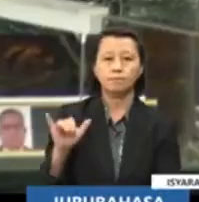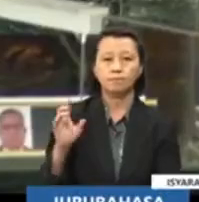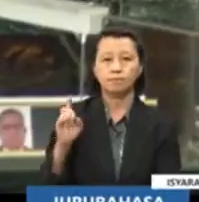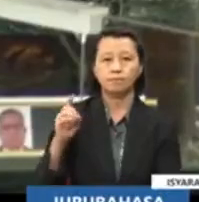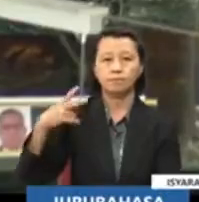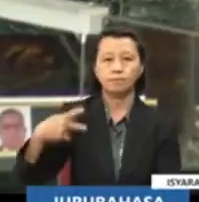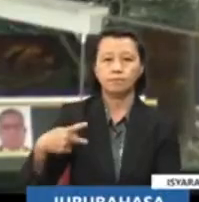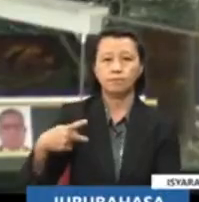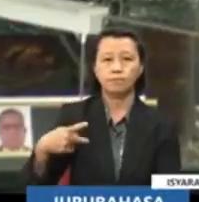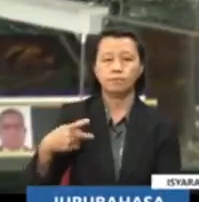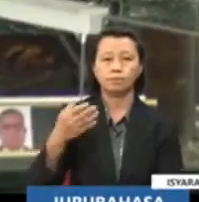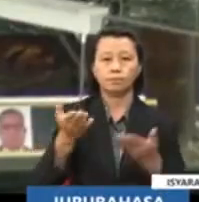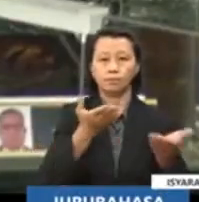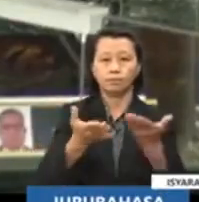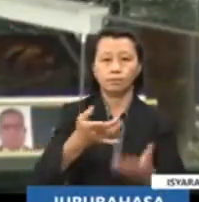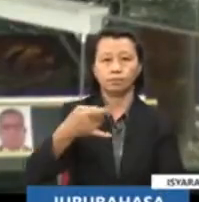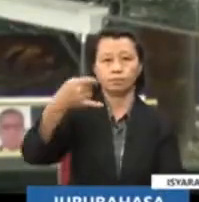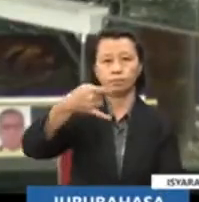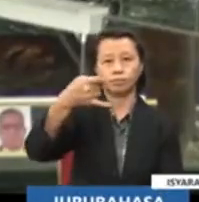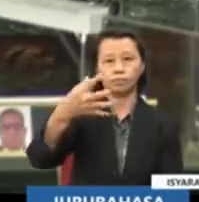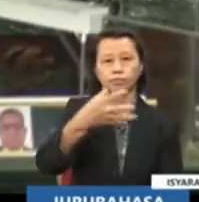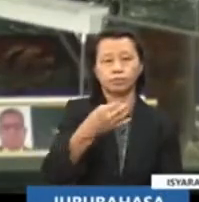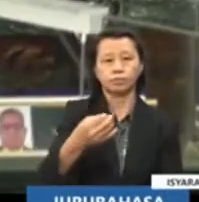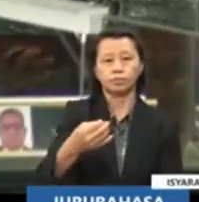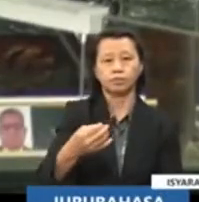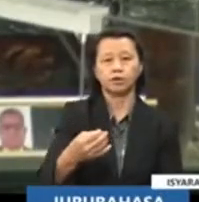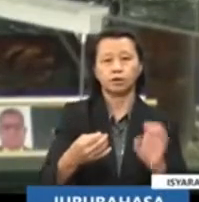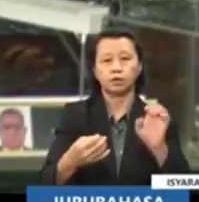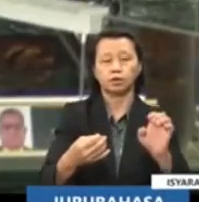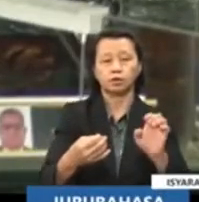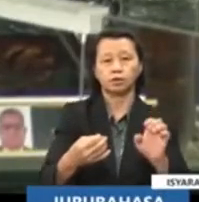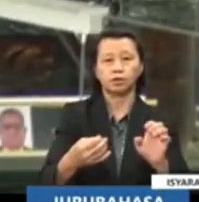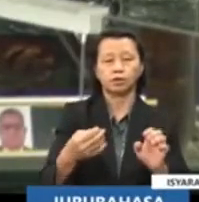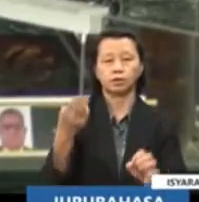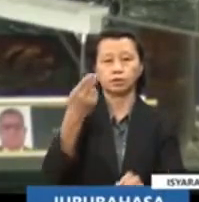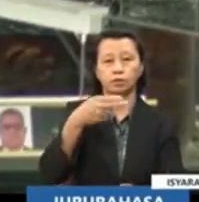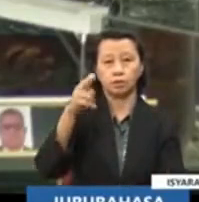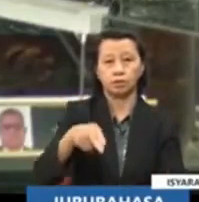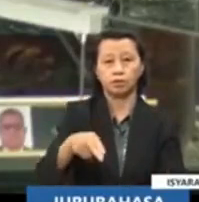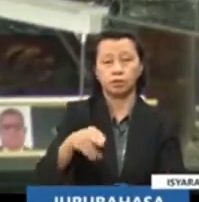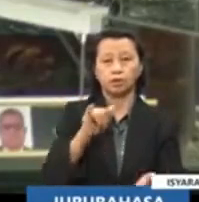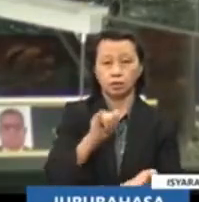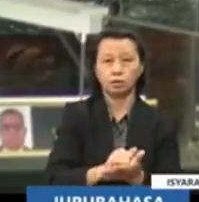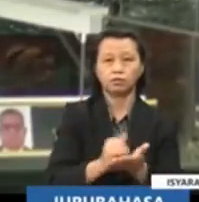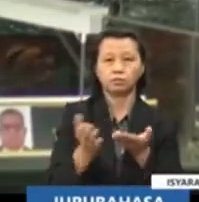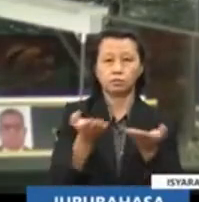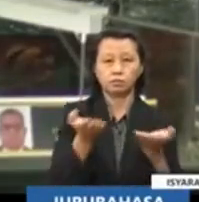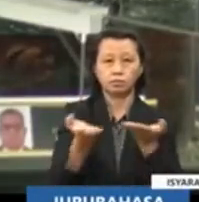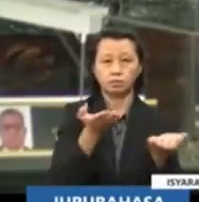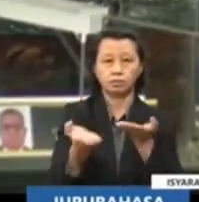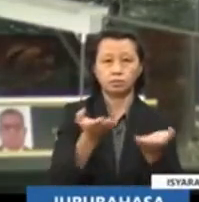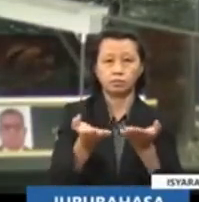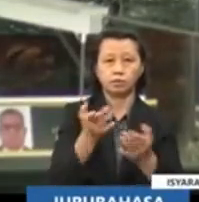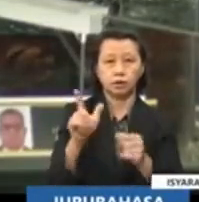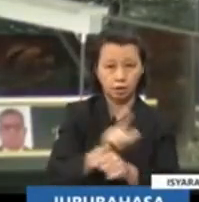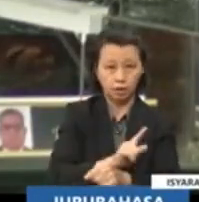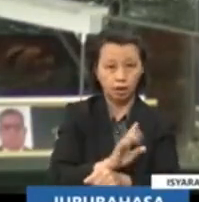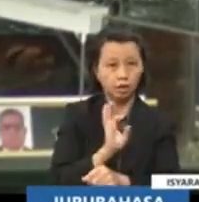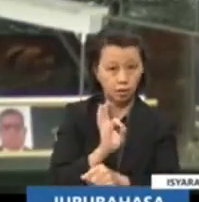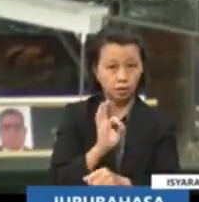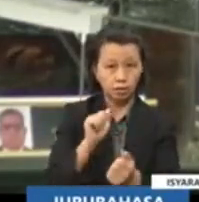Kedua, perkhidmatan taksi dan e-hailing adalah merupakan salah satu perkhidmatan